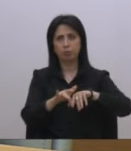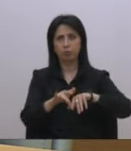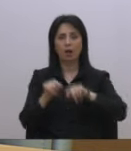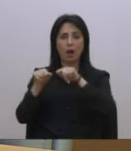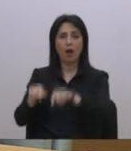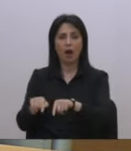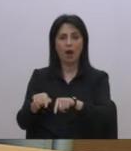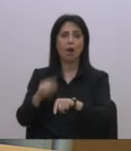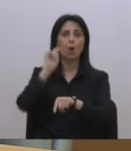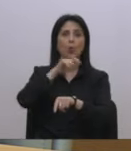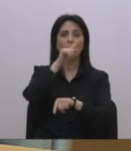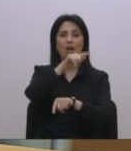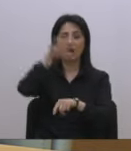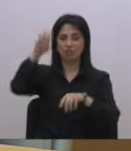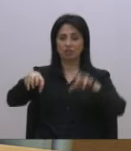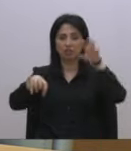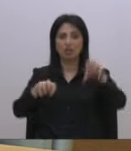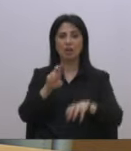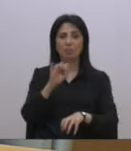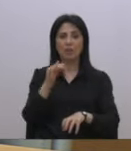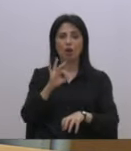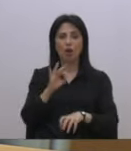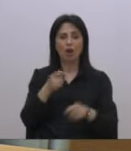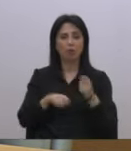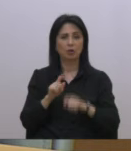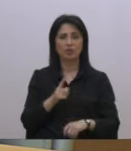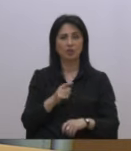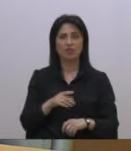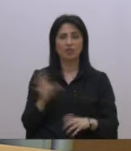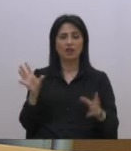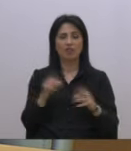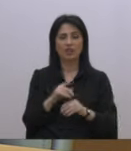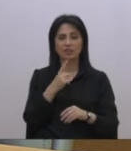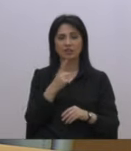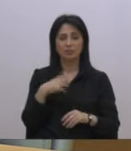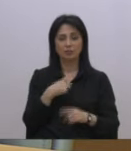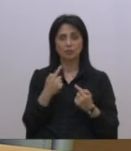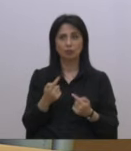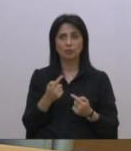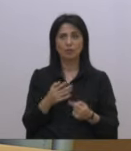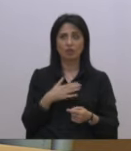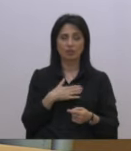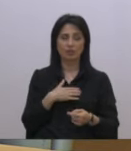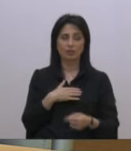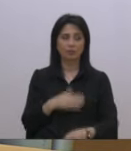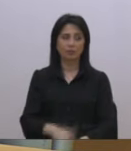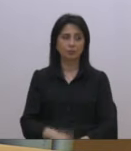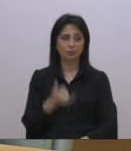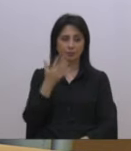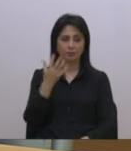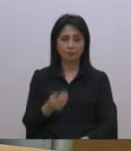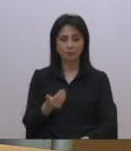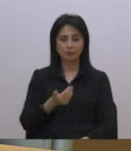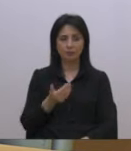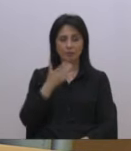გინდაც უკრაინაში, ყოფილიყო ბიოლაბორატორია? და ყველაზე ერთ-ერთი მნიშვნელოვანი ჩვენთვის,